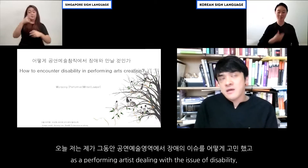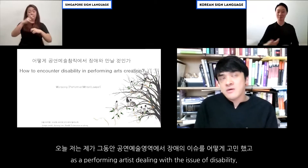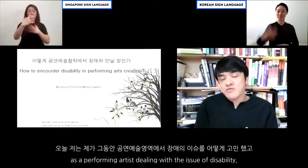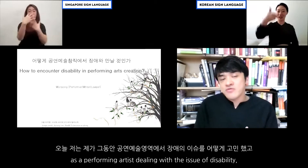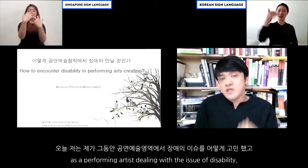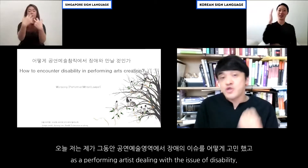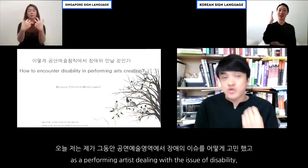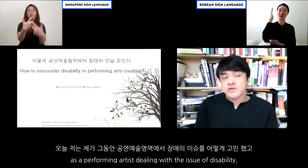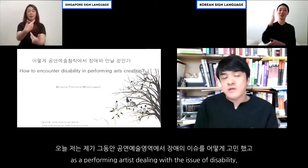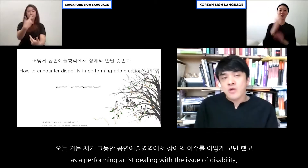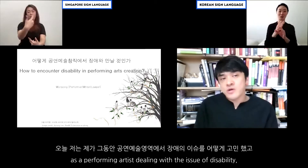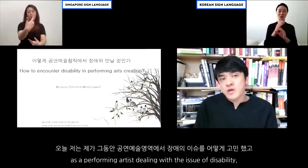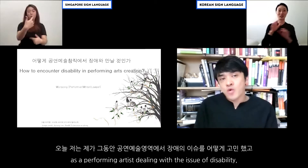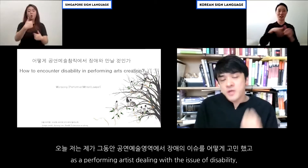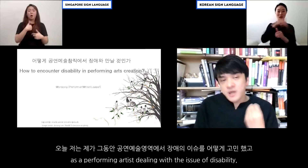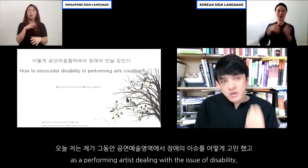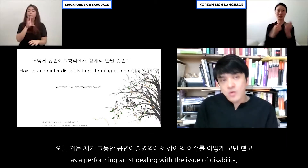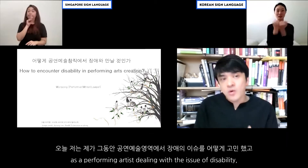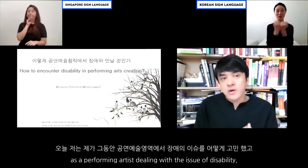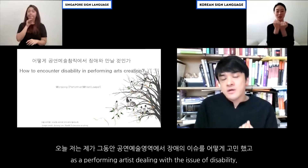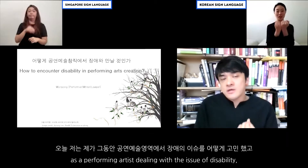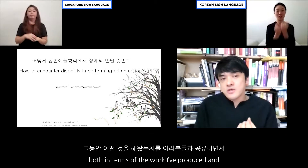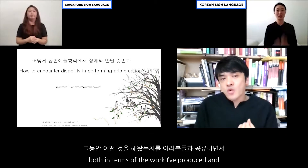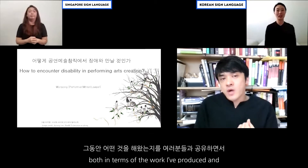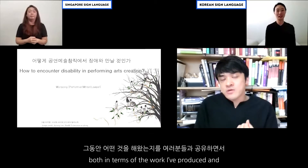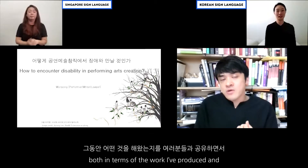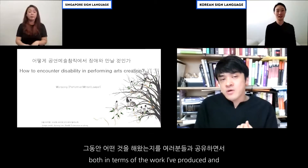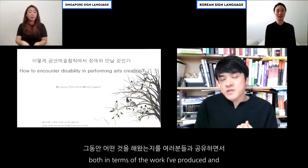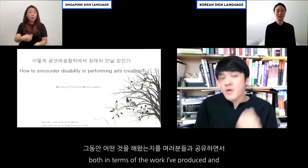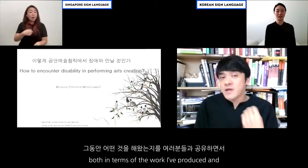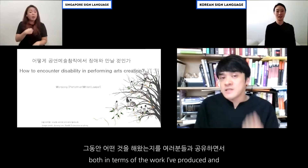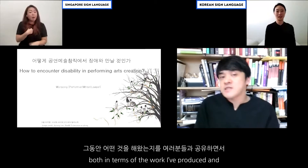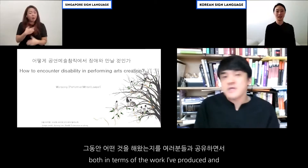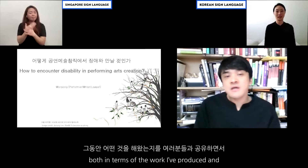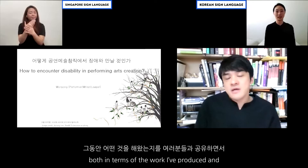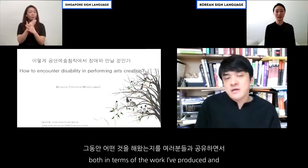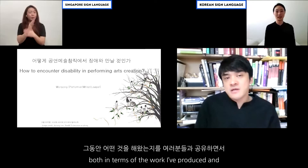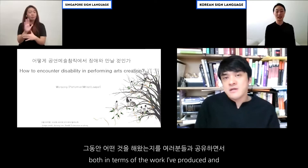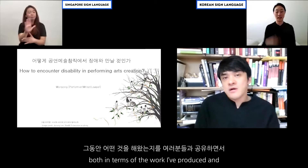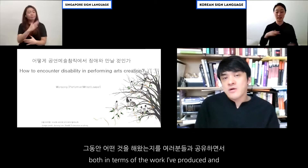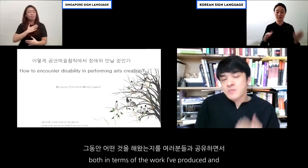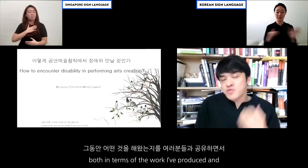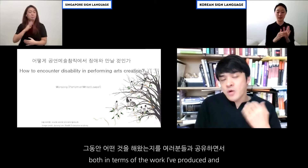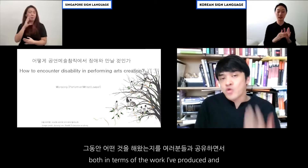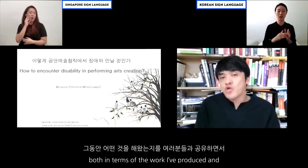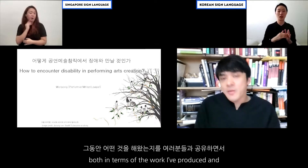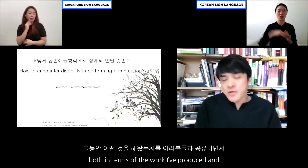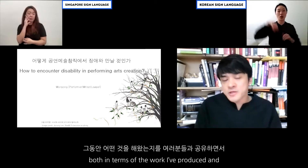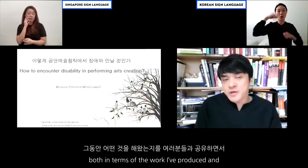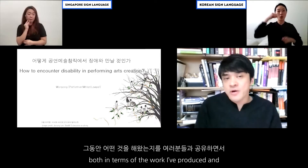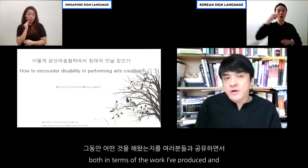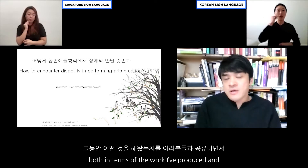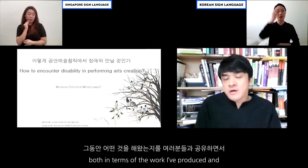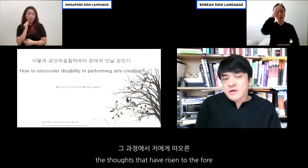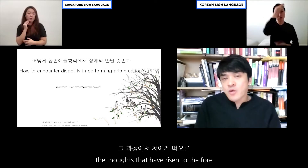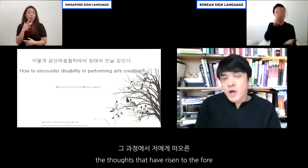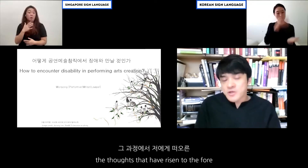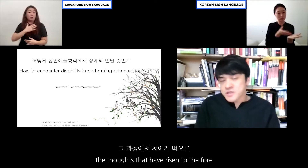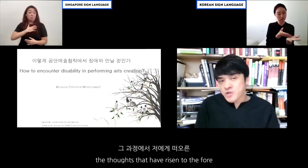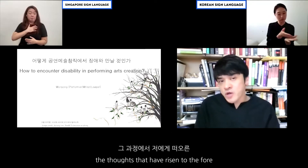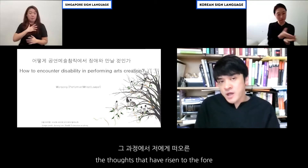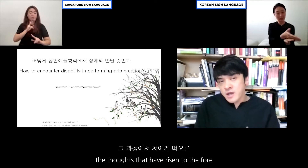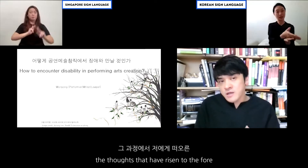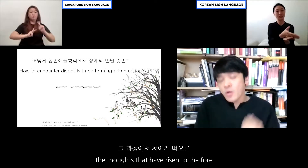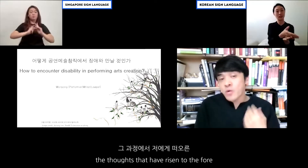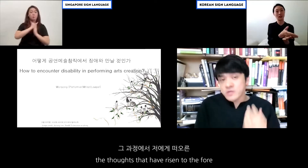장애의 이슈를 어떻게 고민했고 그동안 어떤 것을 해왔는지를 여러분들과 공유하면서 그